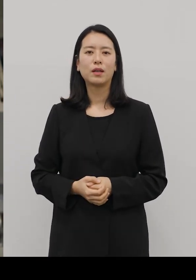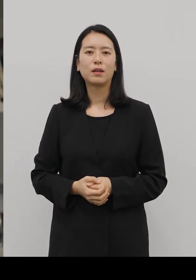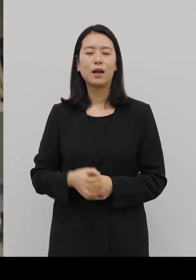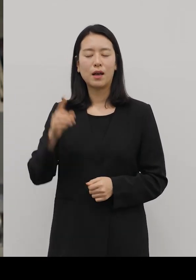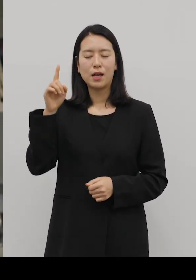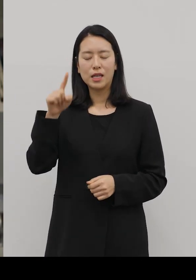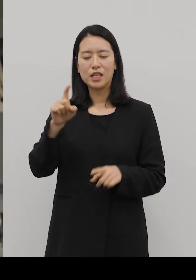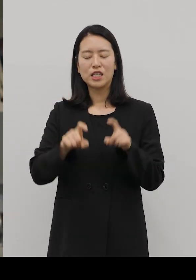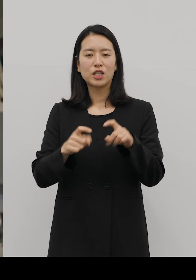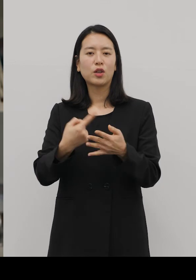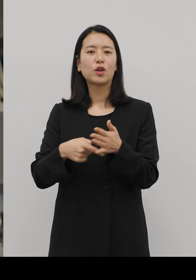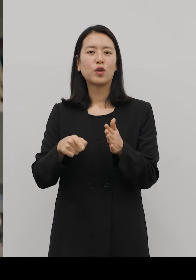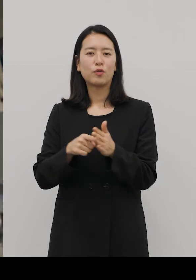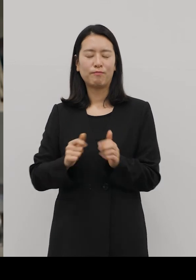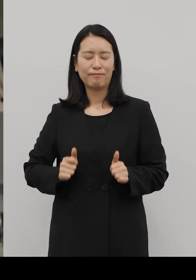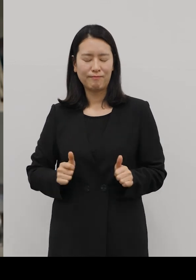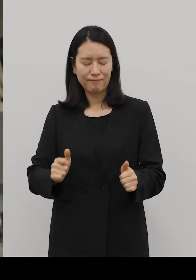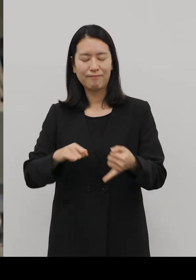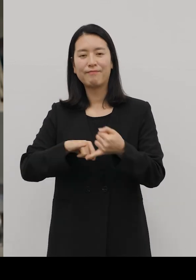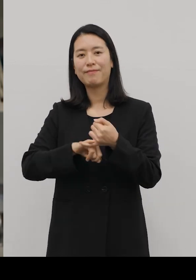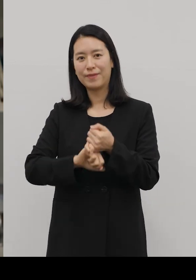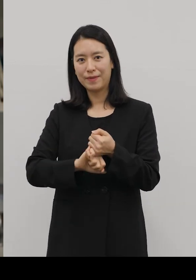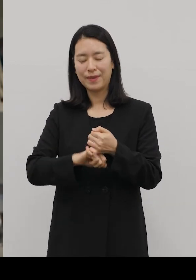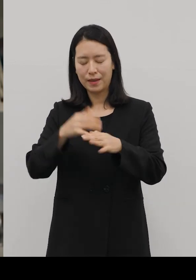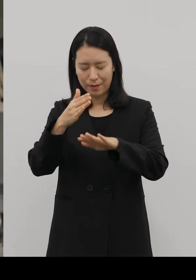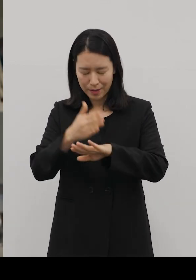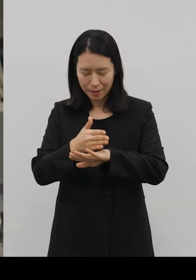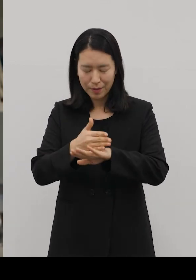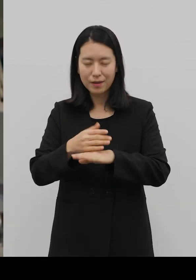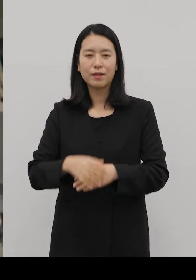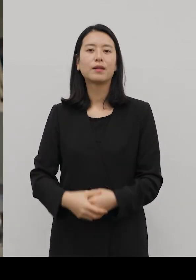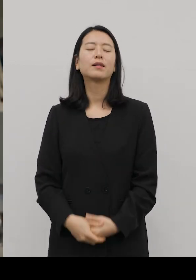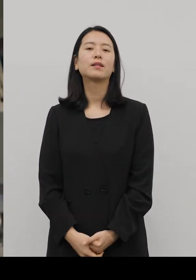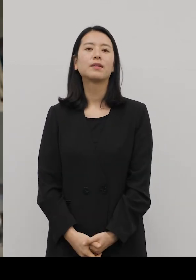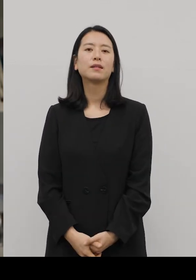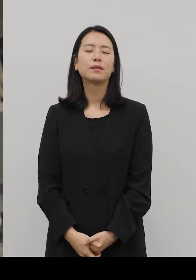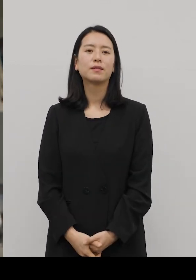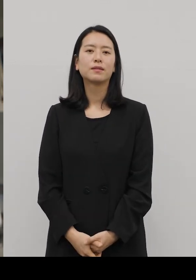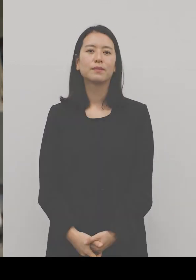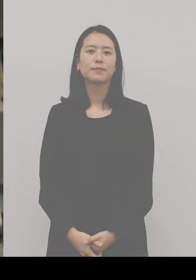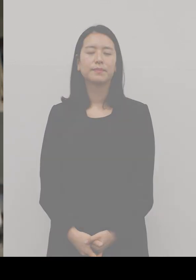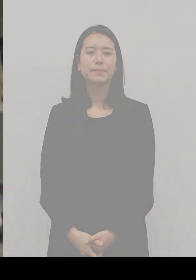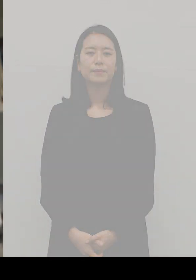누리는 내일의 실현을 위해 최선을 다하겠습니다. 감사합니다.